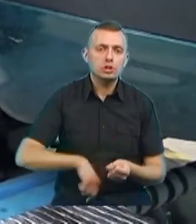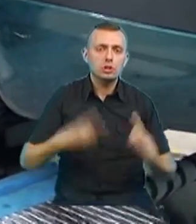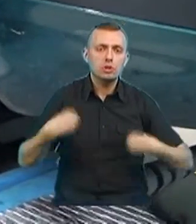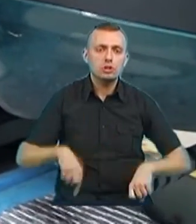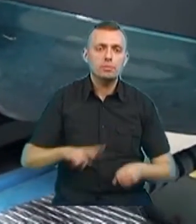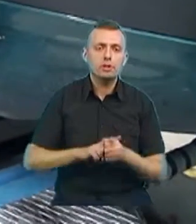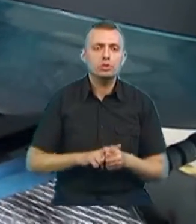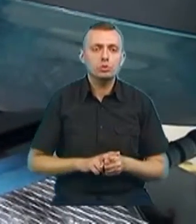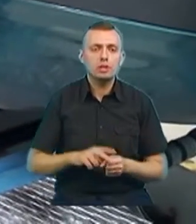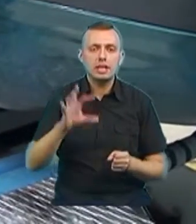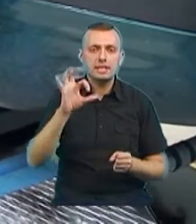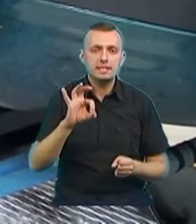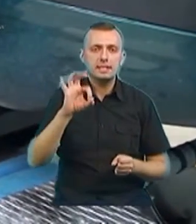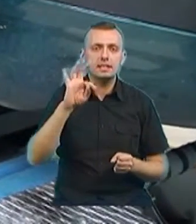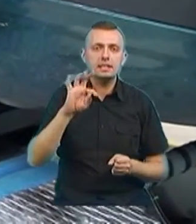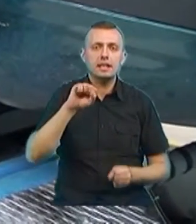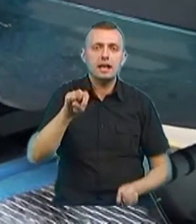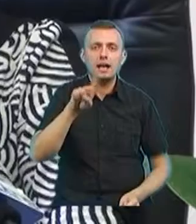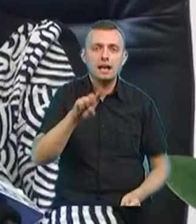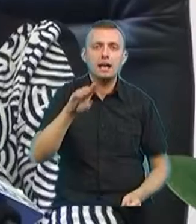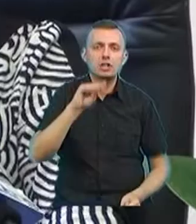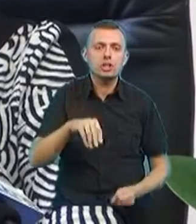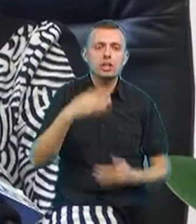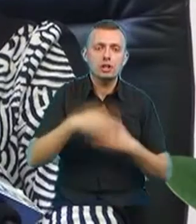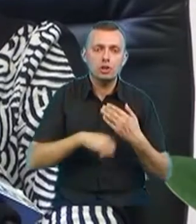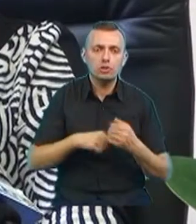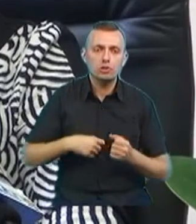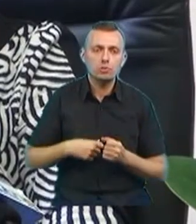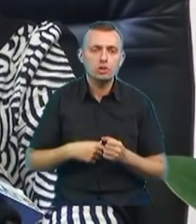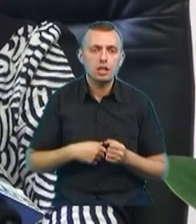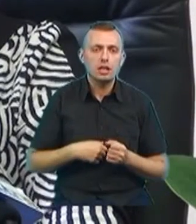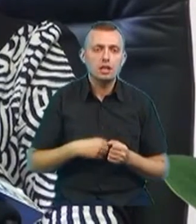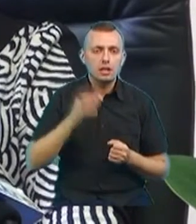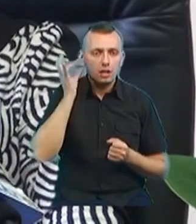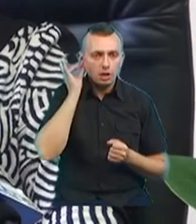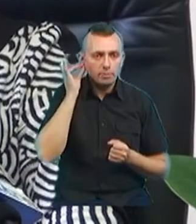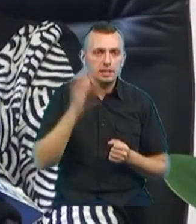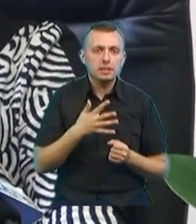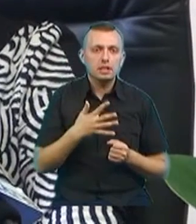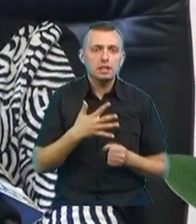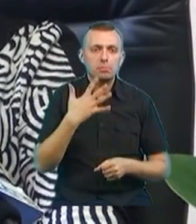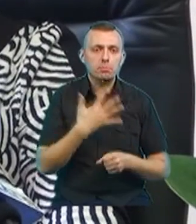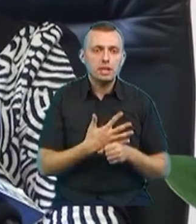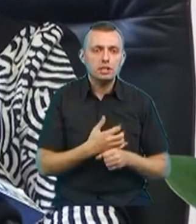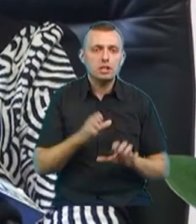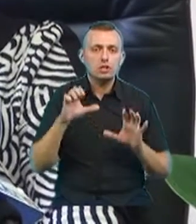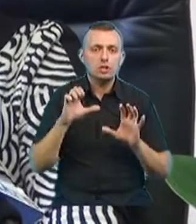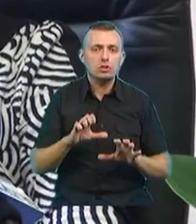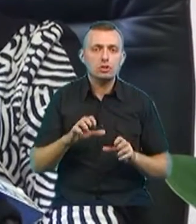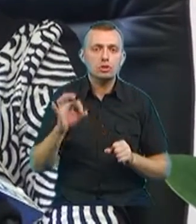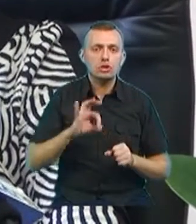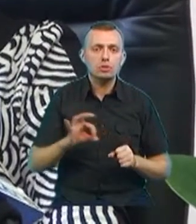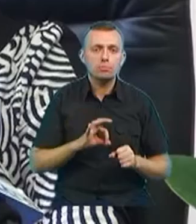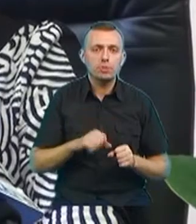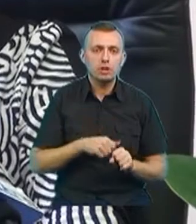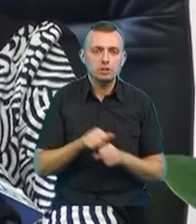kończą się subsydiowane formy zatrudnienia, m.in. staże. Analizując bezrobocie, kobiet 56%. I